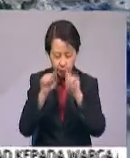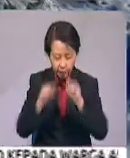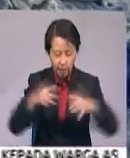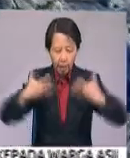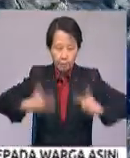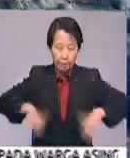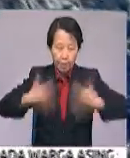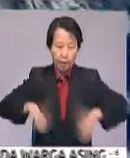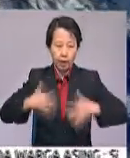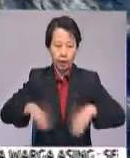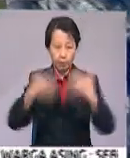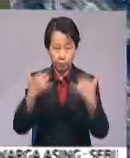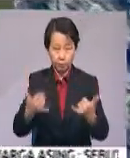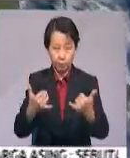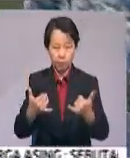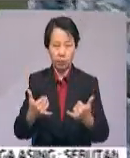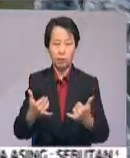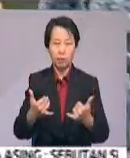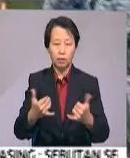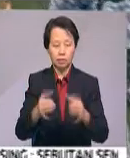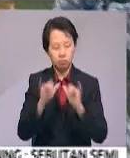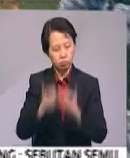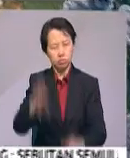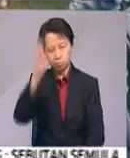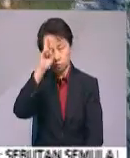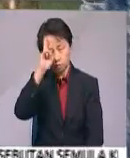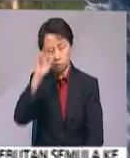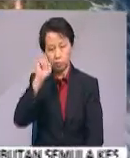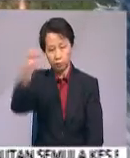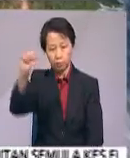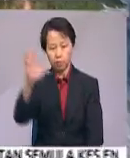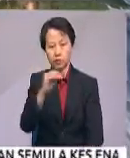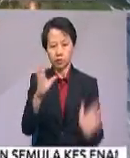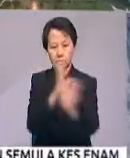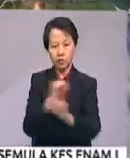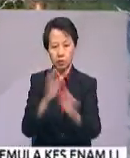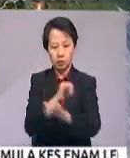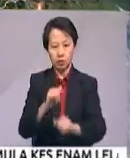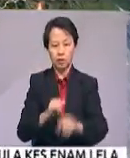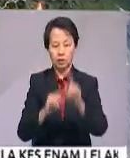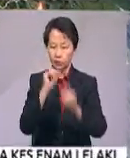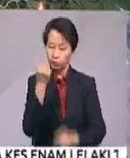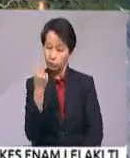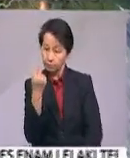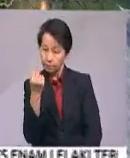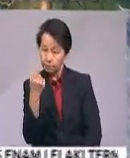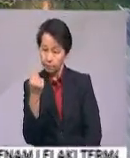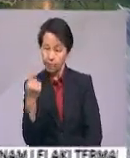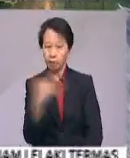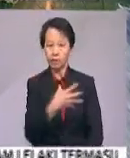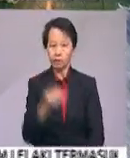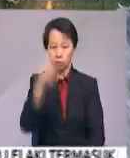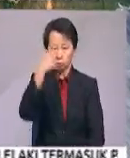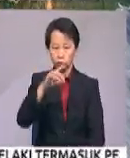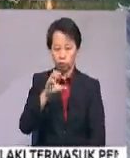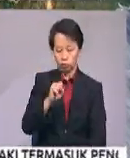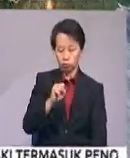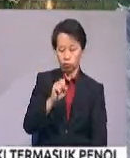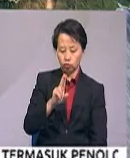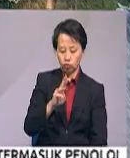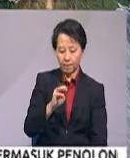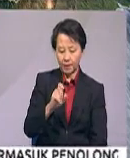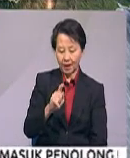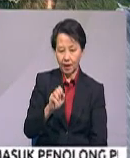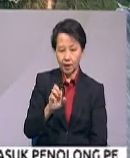yang pada ketika ini masih lagi kekal di negeri Sabah dan juga Sarawak itu sebanyak 11. Manakala bagi Sumatera dan Kalimantan